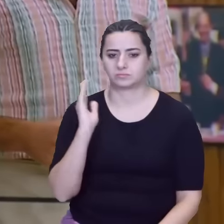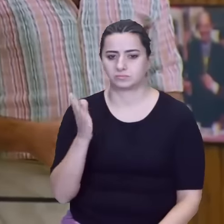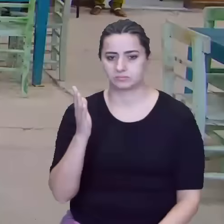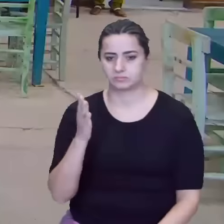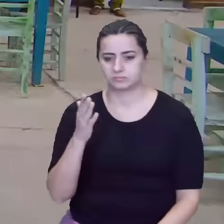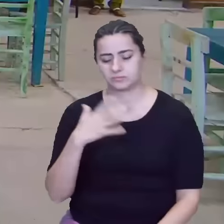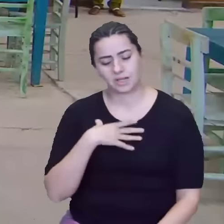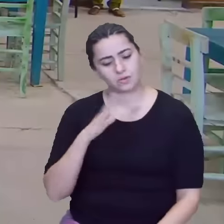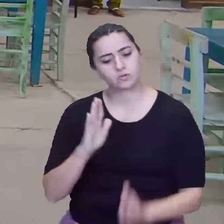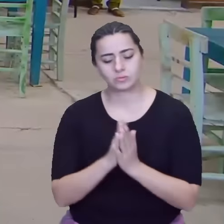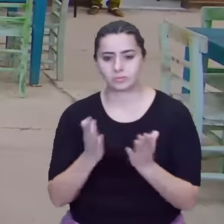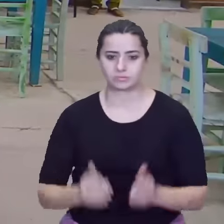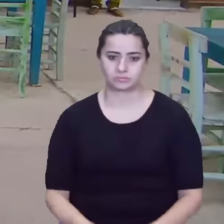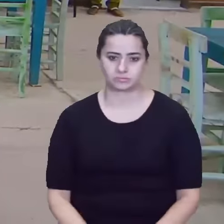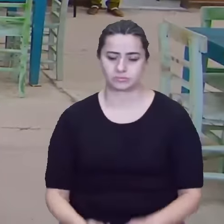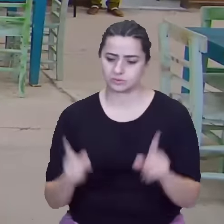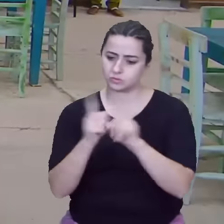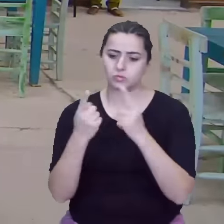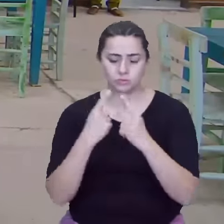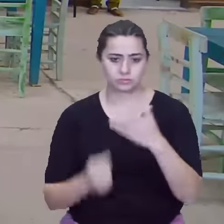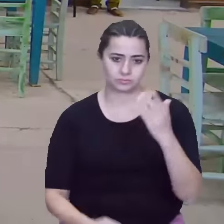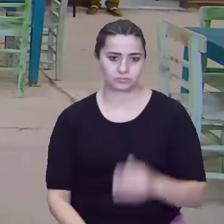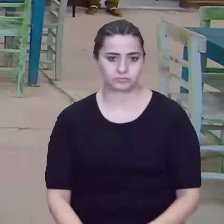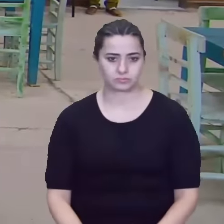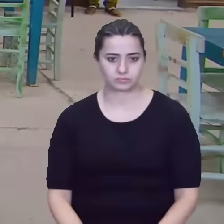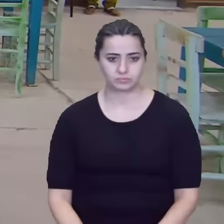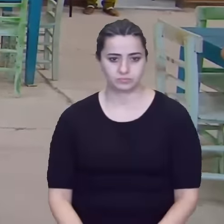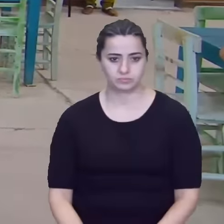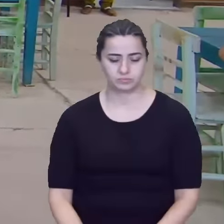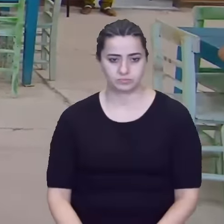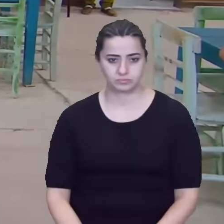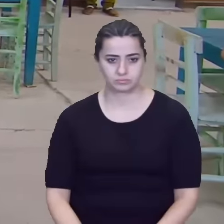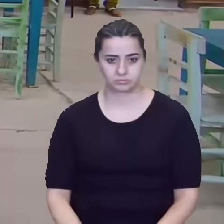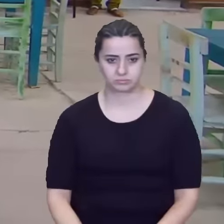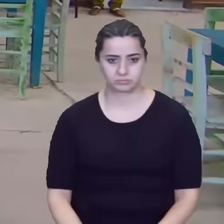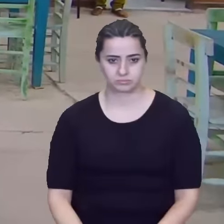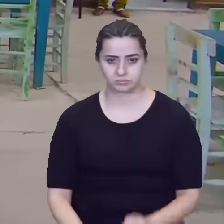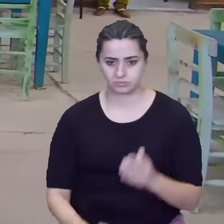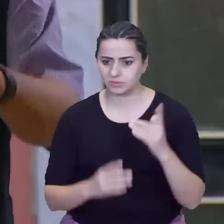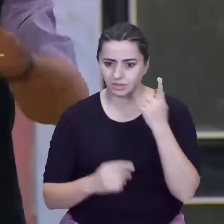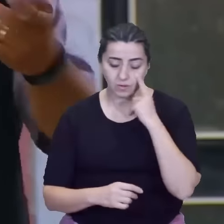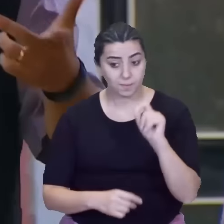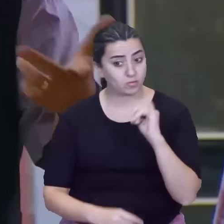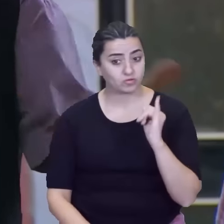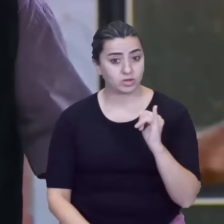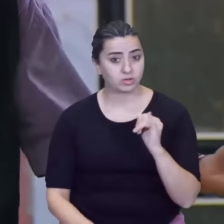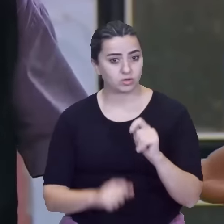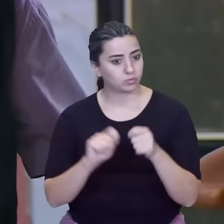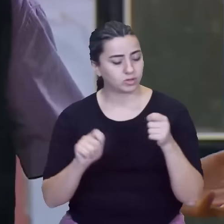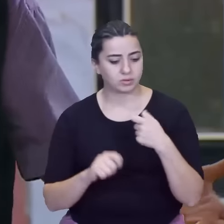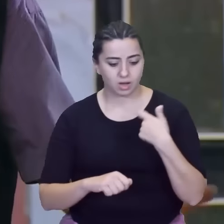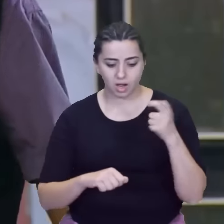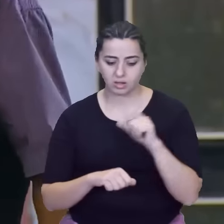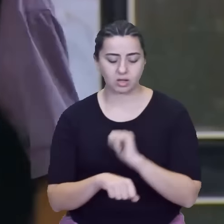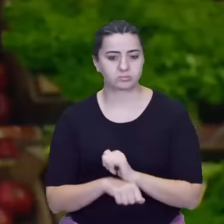ya. Tamam yenge kusura bakma, konuşun siz ya. Allah Allah. Abi diyor ya. Gidiyor. Devlet memuru bir de yani, düğmesini koparsam